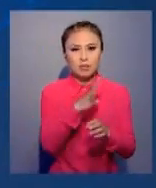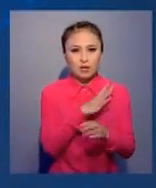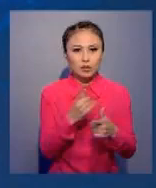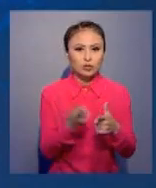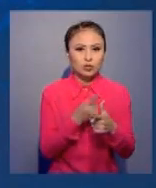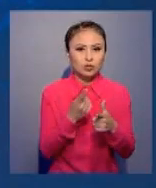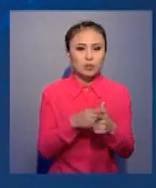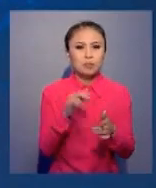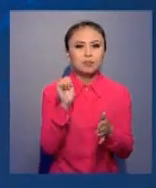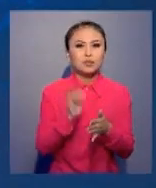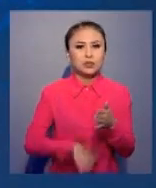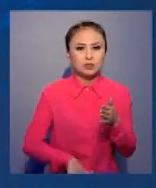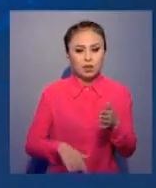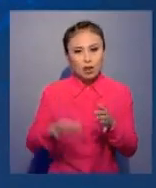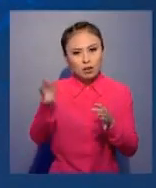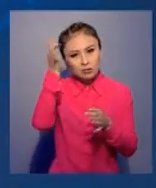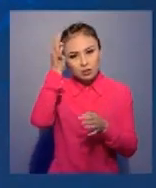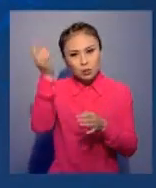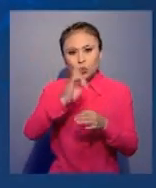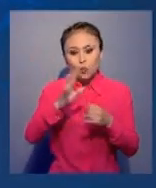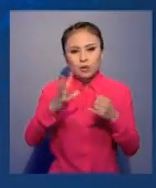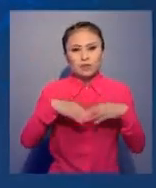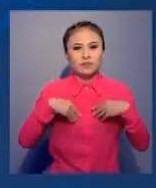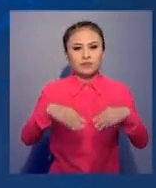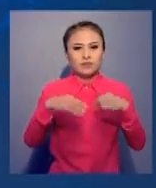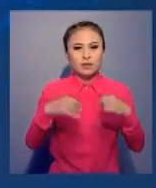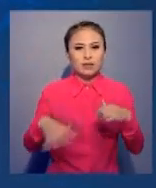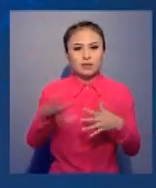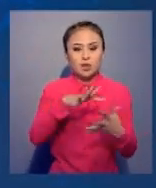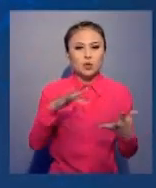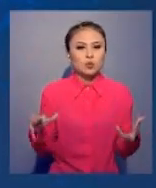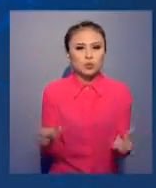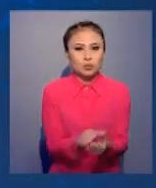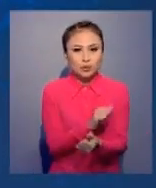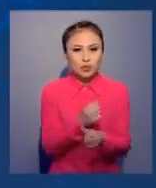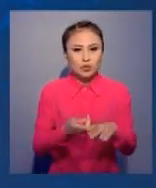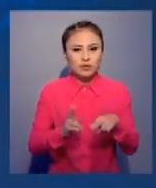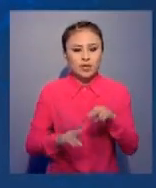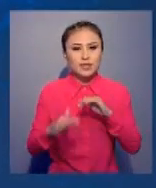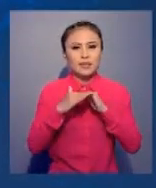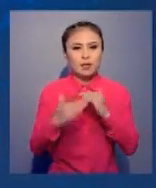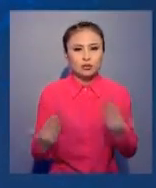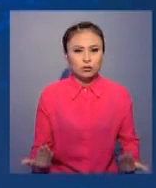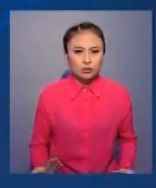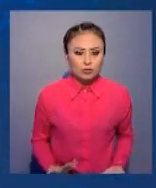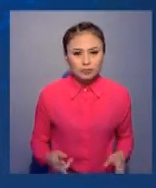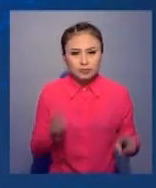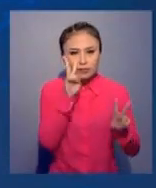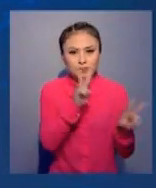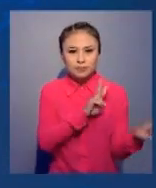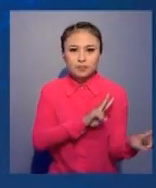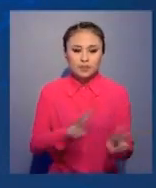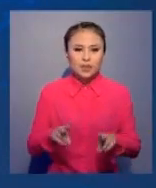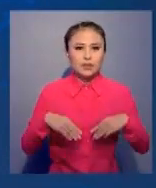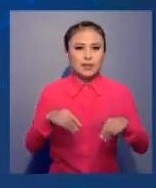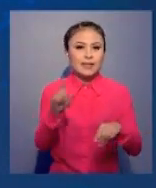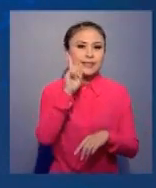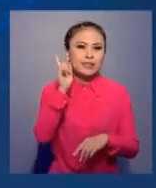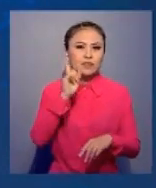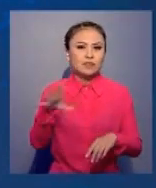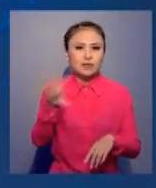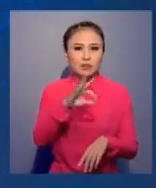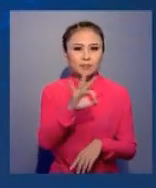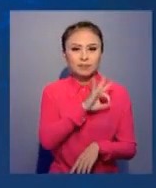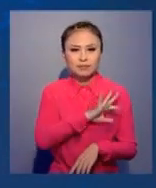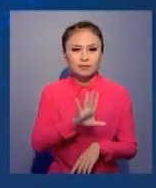Бұған түрлі себеп бар. Айталық жасыл желектің бір бөлігі қурап қалған, оның үстіне жергілікті билік атқарған көгалдандыру жұмыстары да